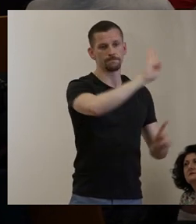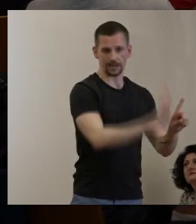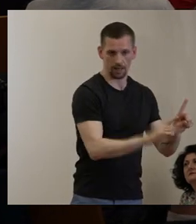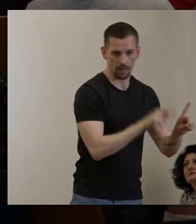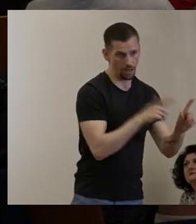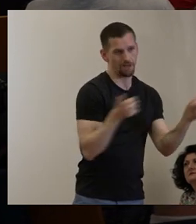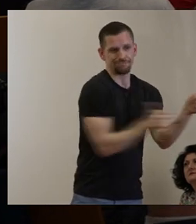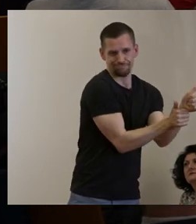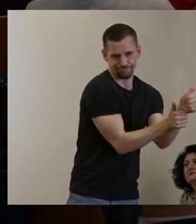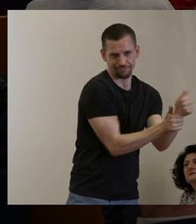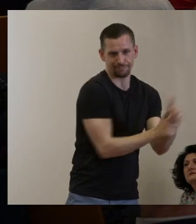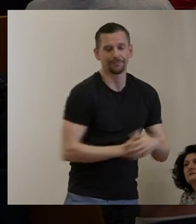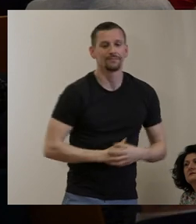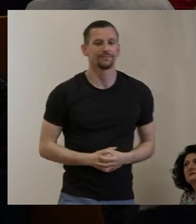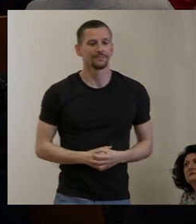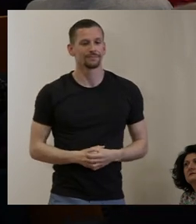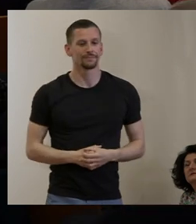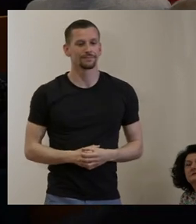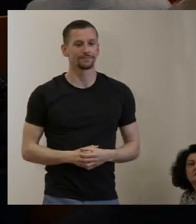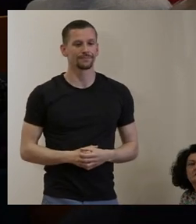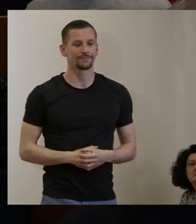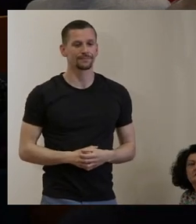connu le Brésil de l'intérieur. Et